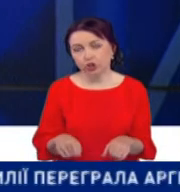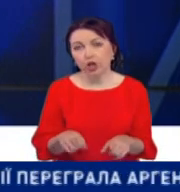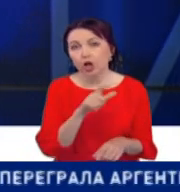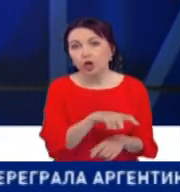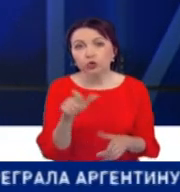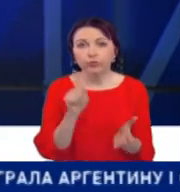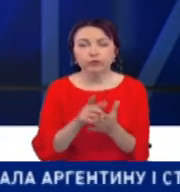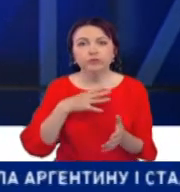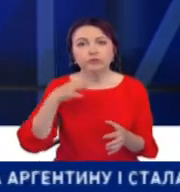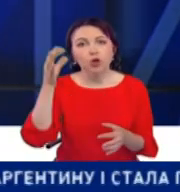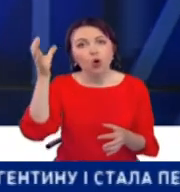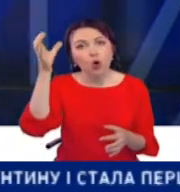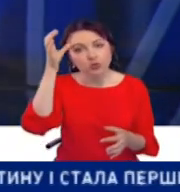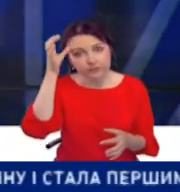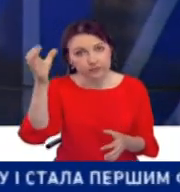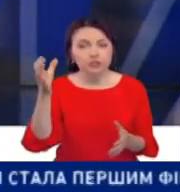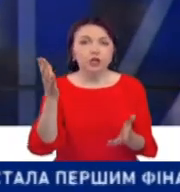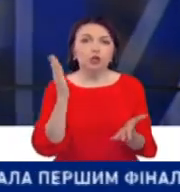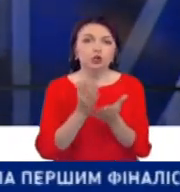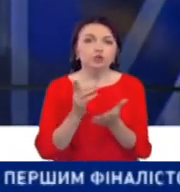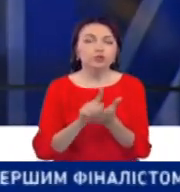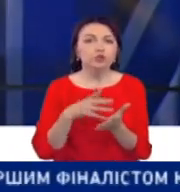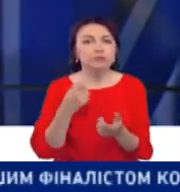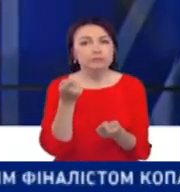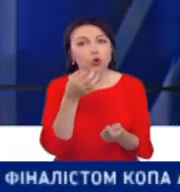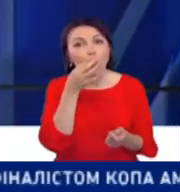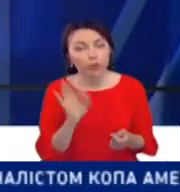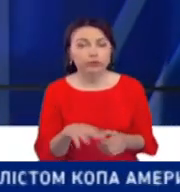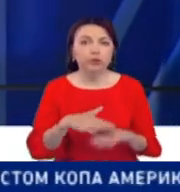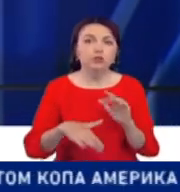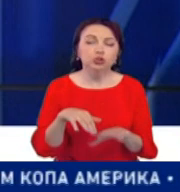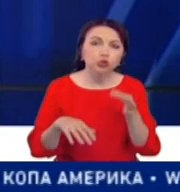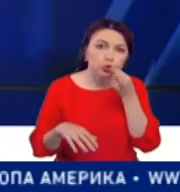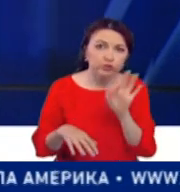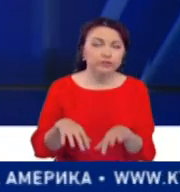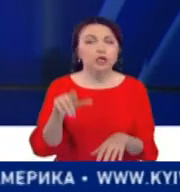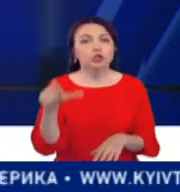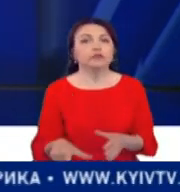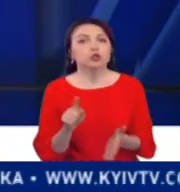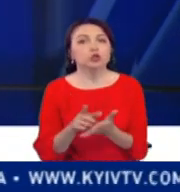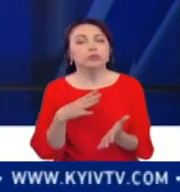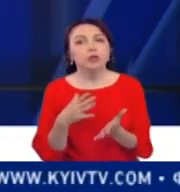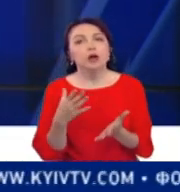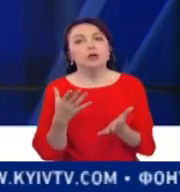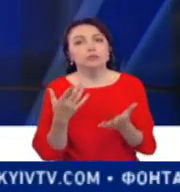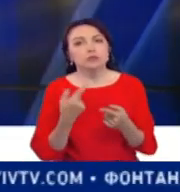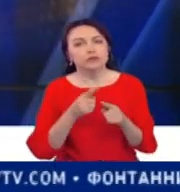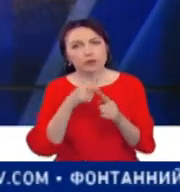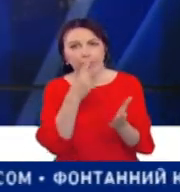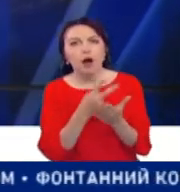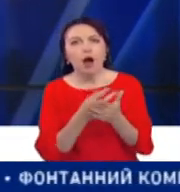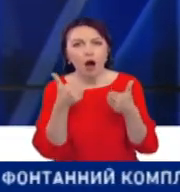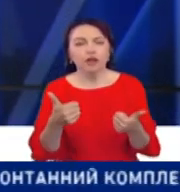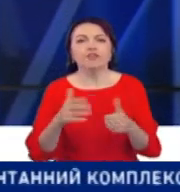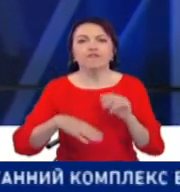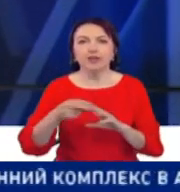бути освічені, люди повинні мати якийсь багаж за собою, практичний досвід. Людина повинна себе зарекомендувати як гарний